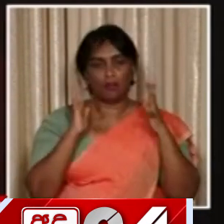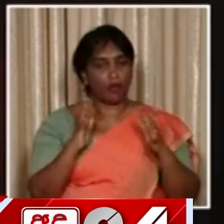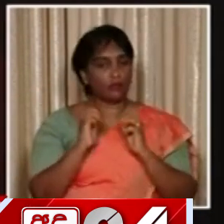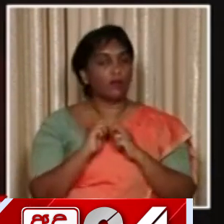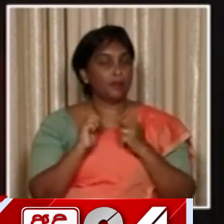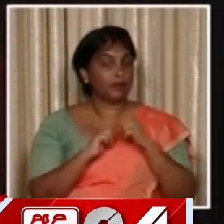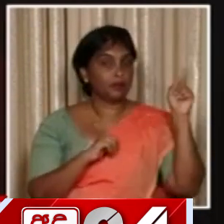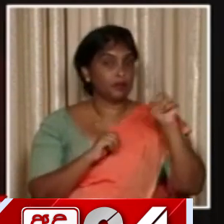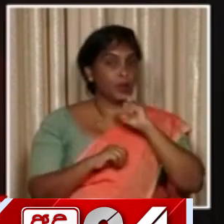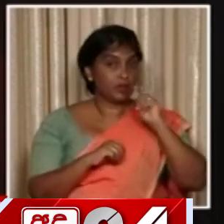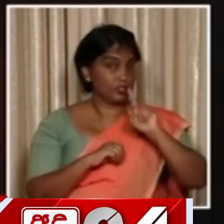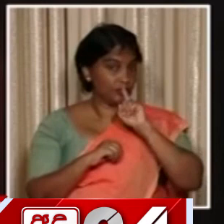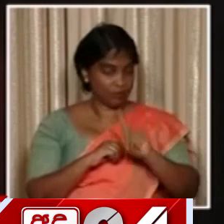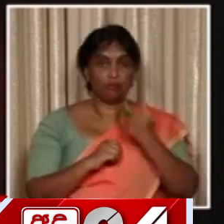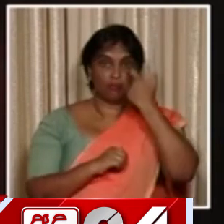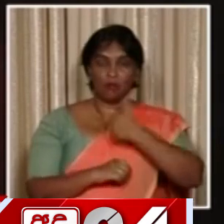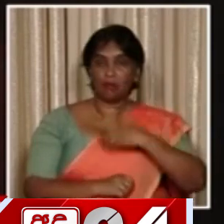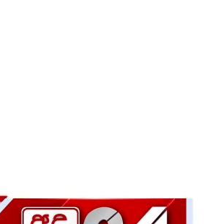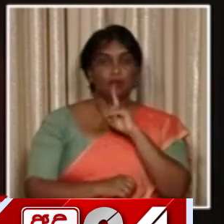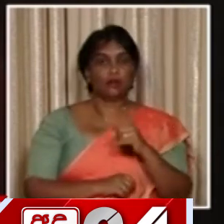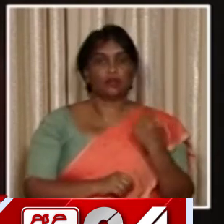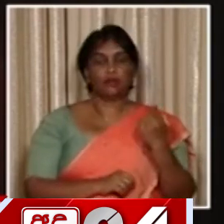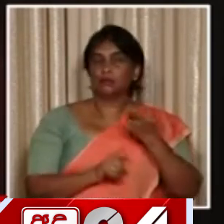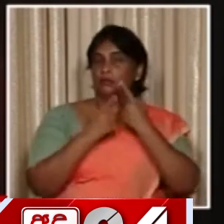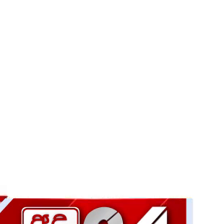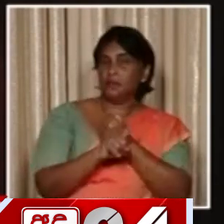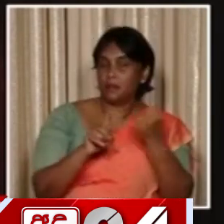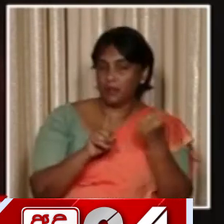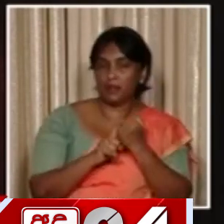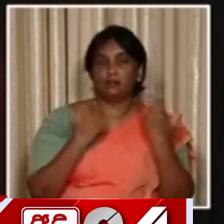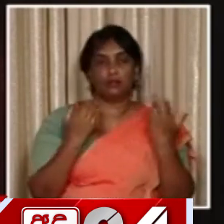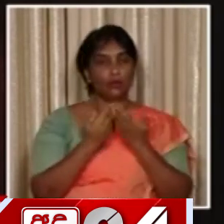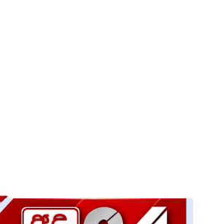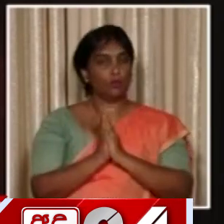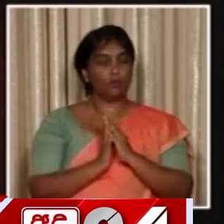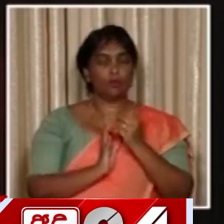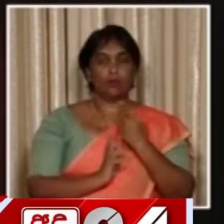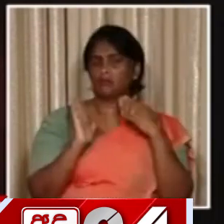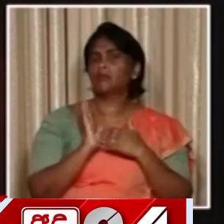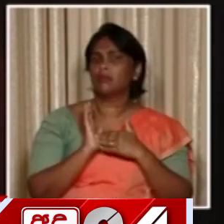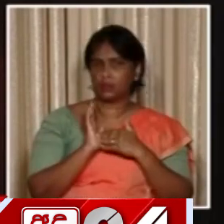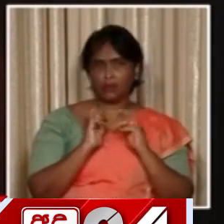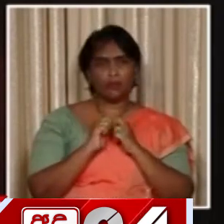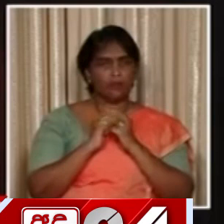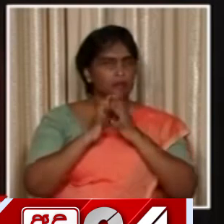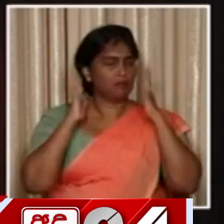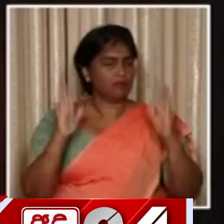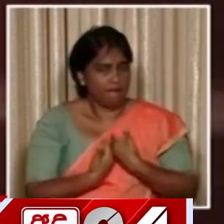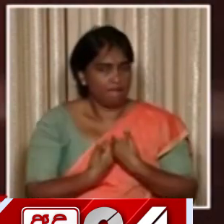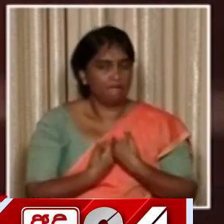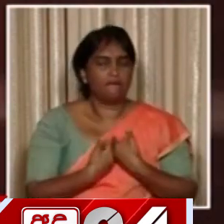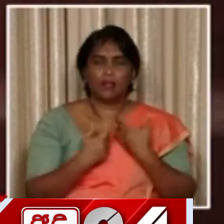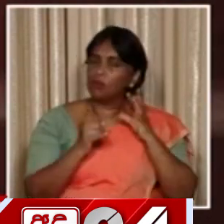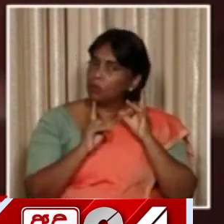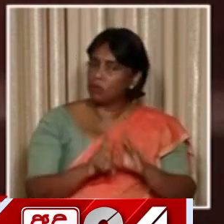කාරණාවක් ඔහු කියා සිටිනවා ඔහුට මරණ තර්ජන විවිධ බලපෑම් ඔහුගේ නියෝග පිළිබඳව බරපතල ප්‍රකාශයක් එතුමා